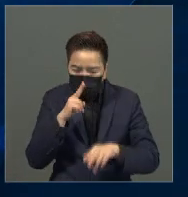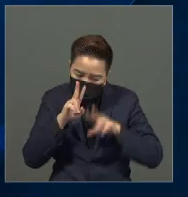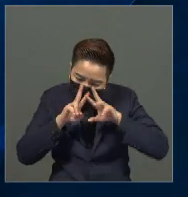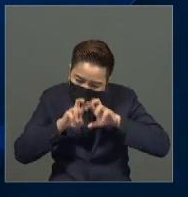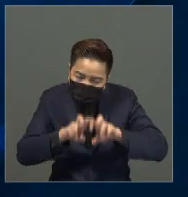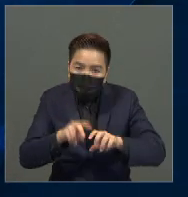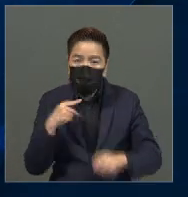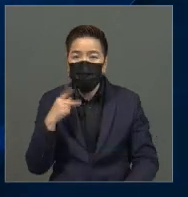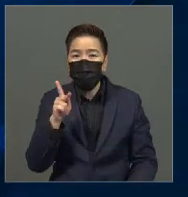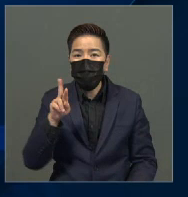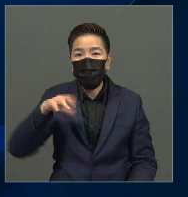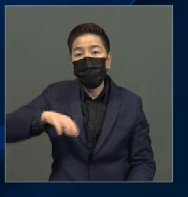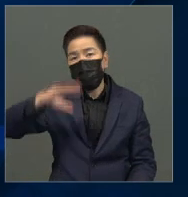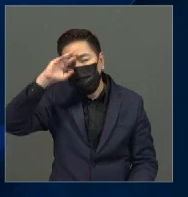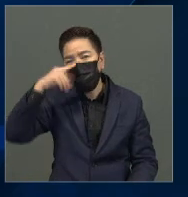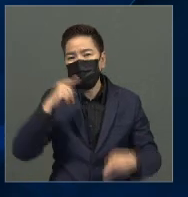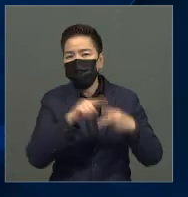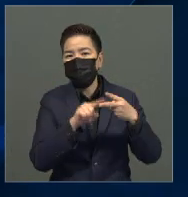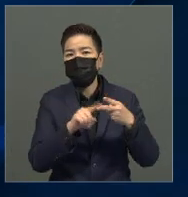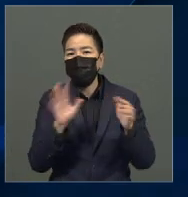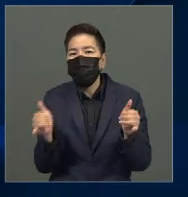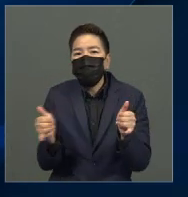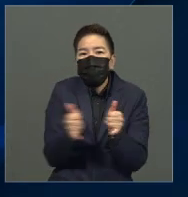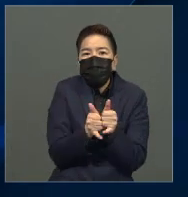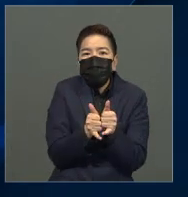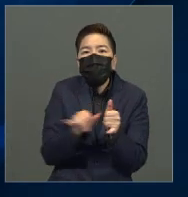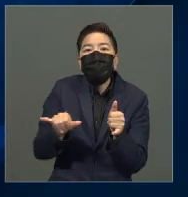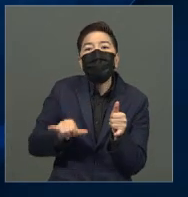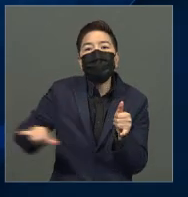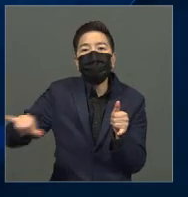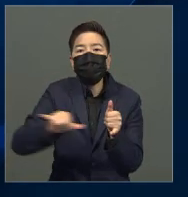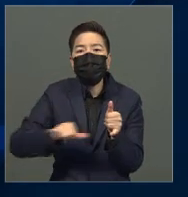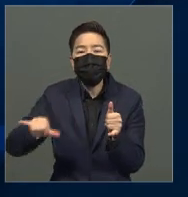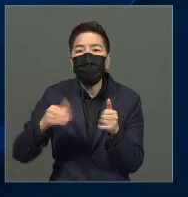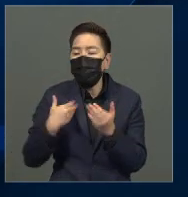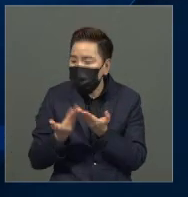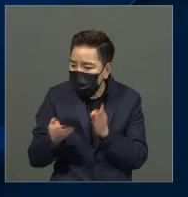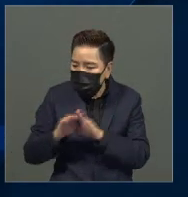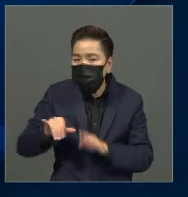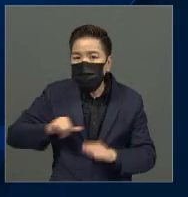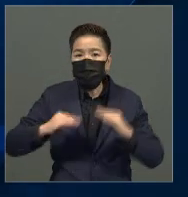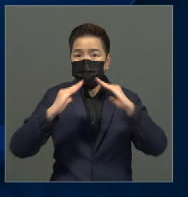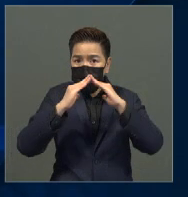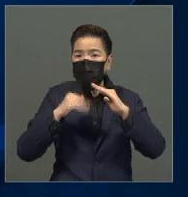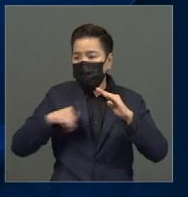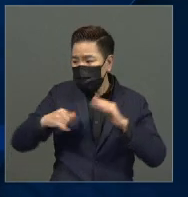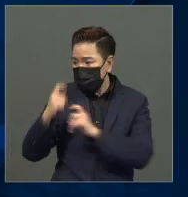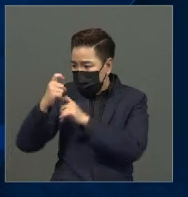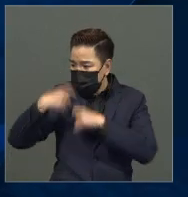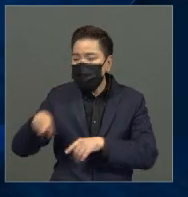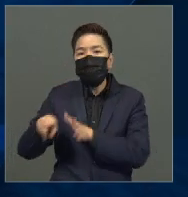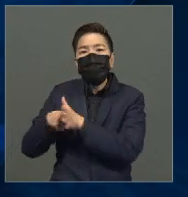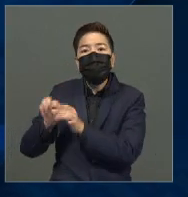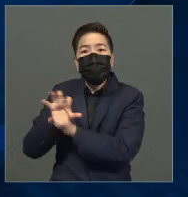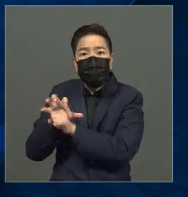สวนโรคของกรมควบคุมโรคนะคะมีการสัมผัสใกล้ชิดกับญาติและบุคคลในครอบครัวที่ถือได้ว่าเป็นผู้เสี่ยงค่ะ